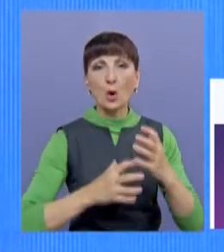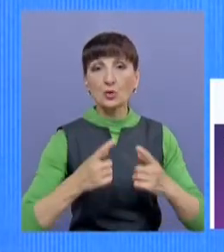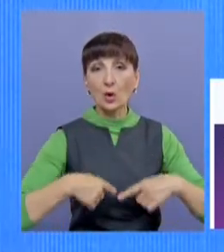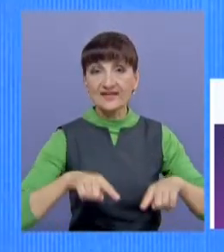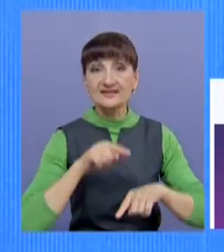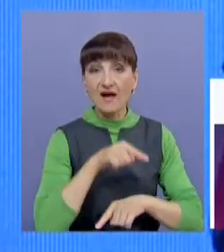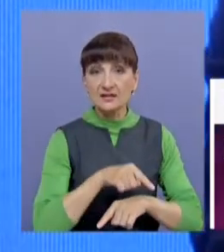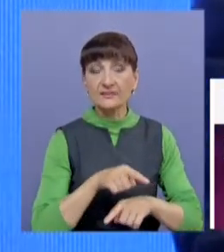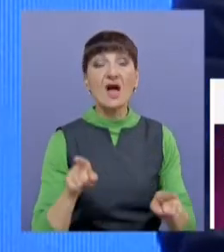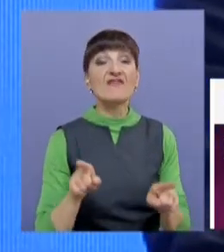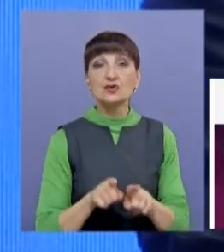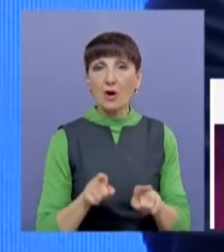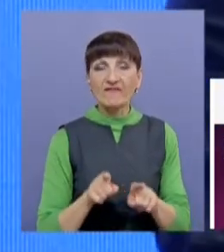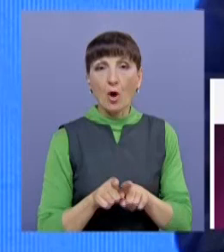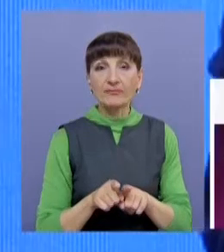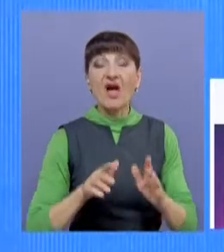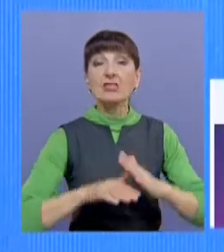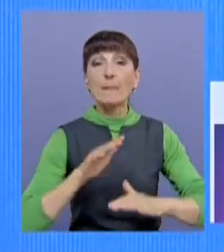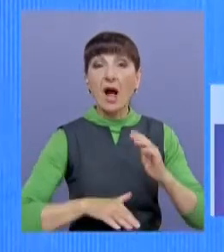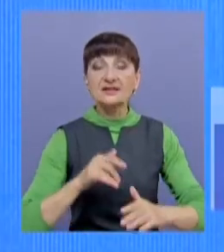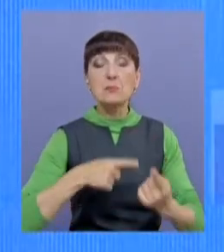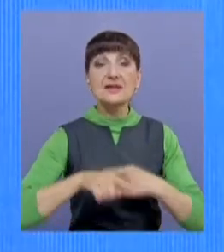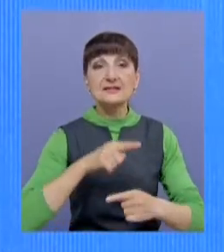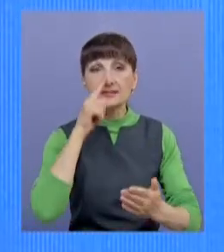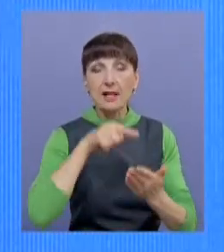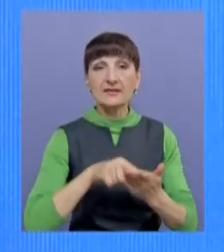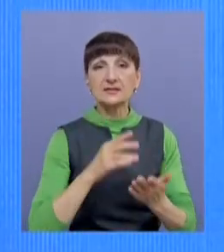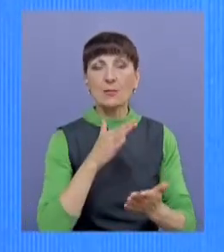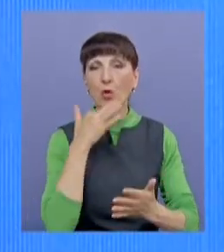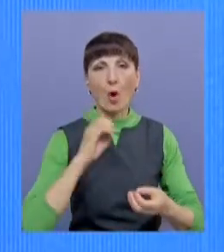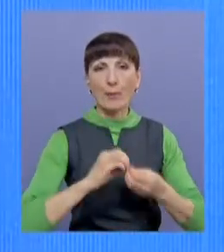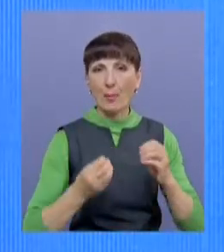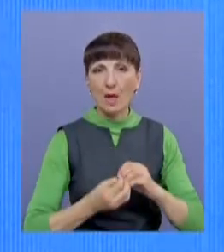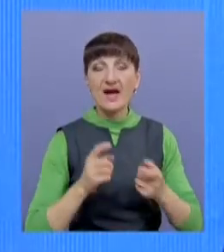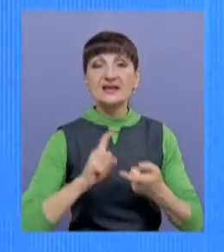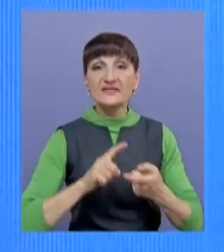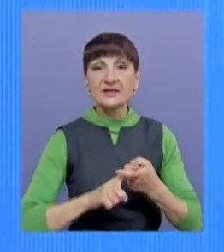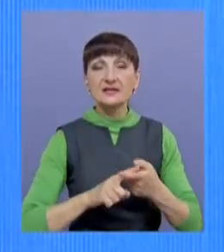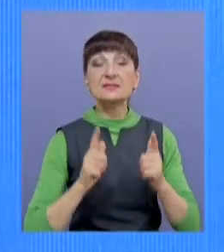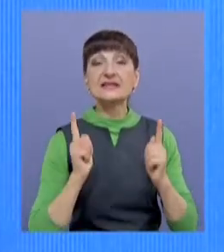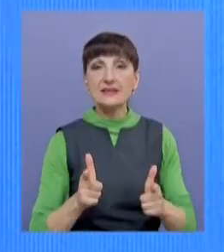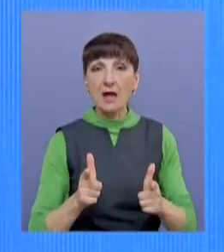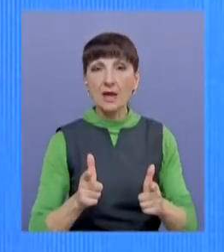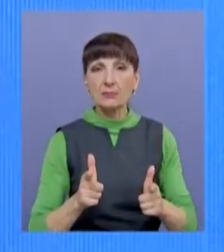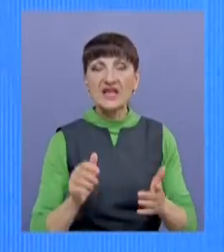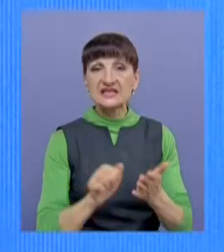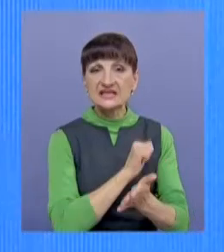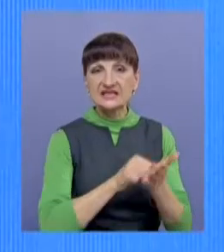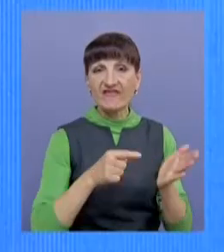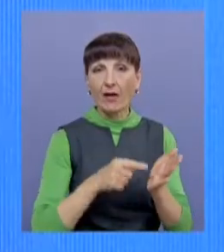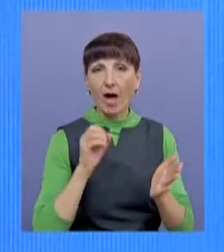международных организаций, на практике бизнес сталкивается с проблемами, связанными с признанием